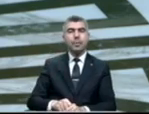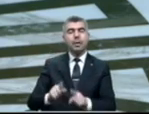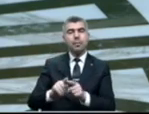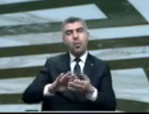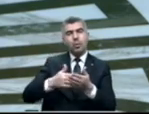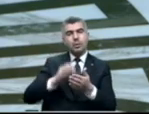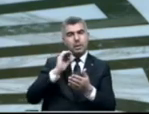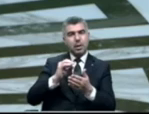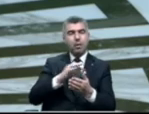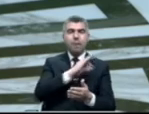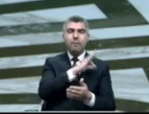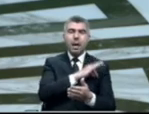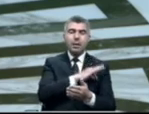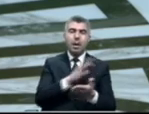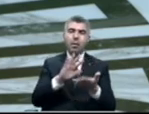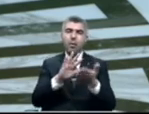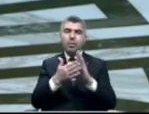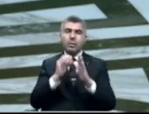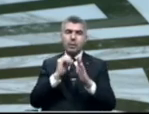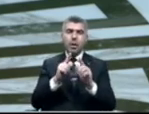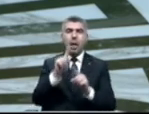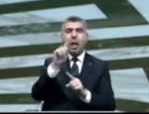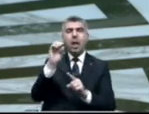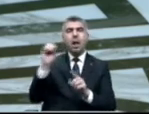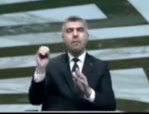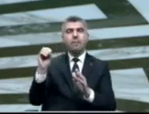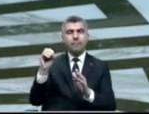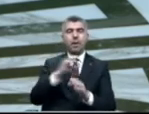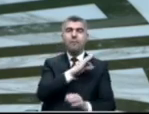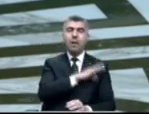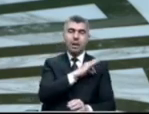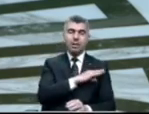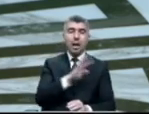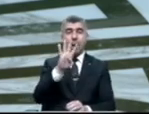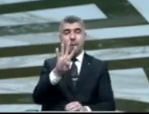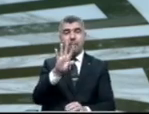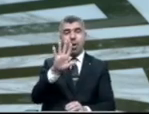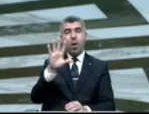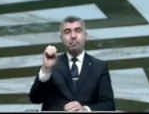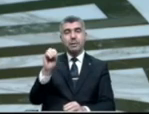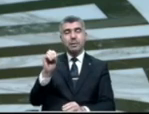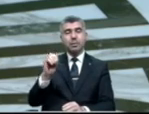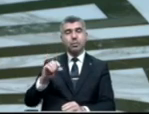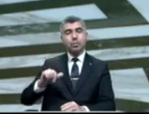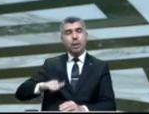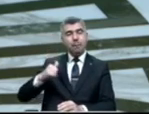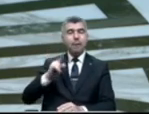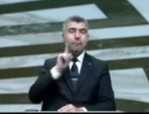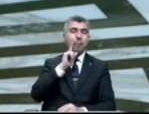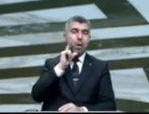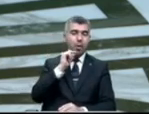عين زهرة، الفائدات تقريبا 1000 مستفيد، ومن ضمنهم 450 شاب وشابة بغلاف مالي